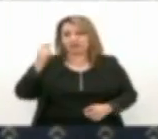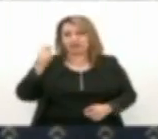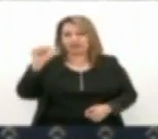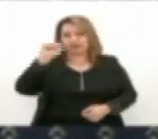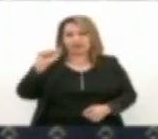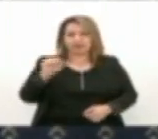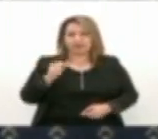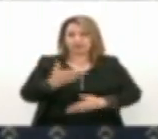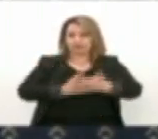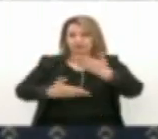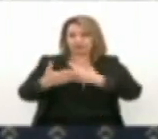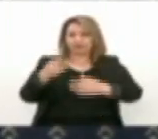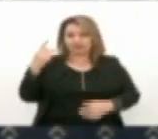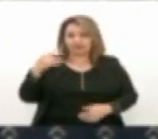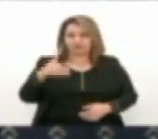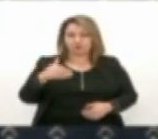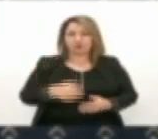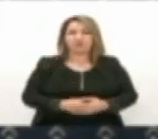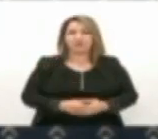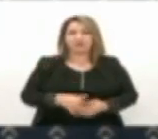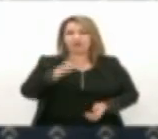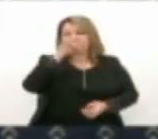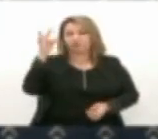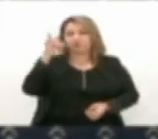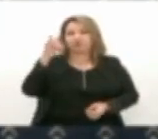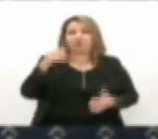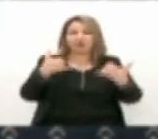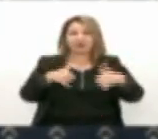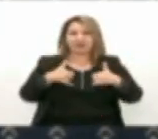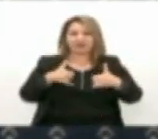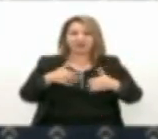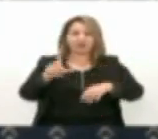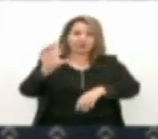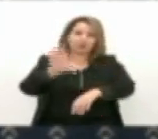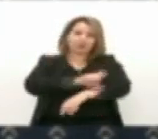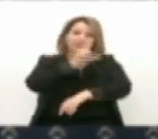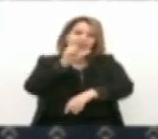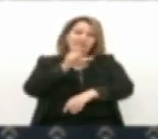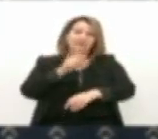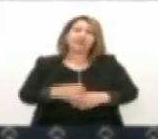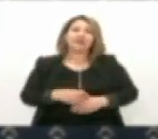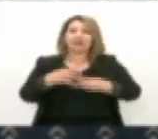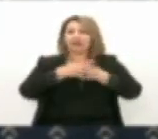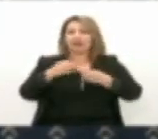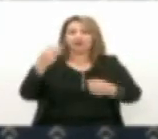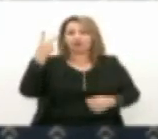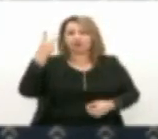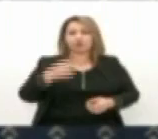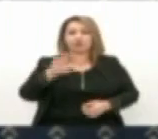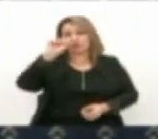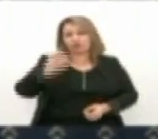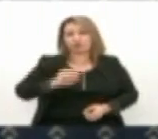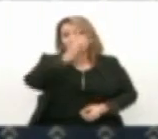النائب بخضرة محمد عن قائمة الجبهة الوطنية الجزائرية على الجالية الوطنية بالخارج المنطقة 2 جنوب